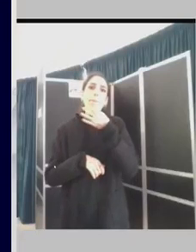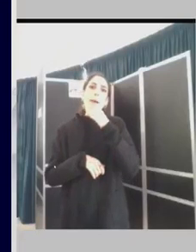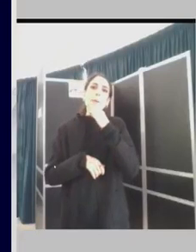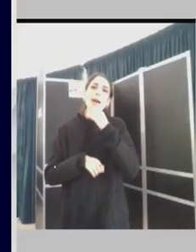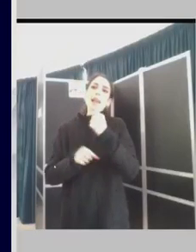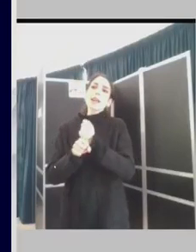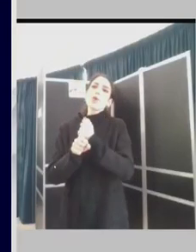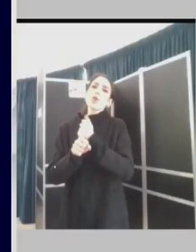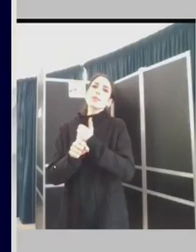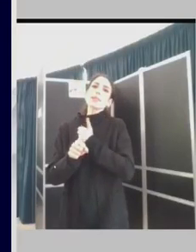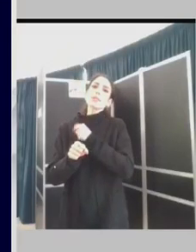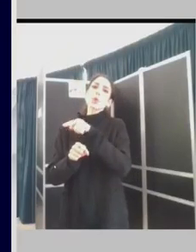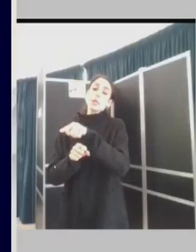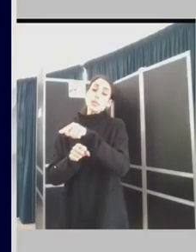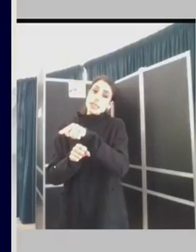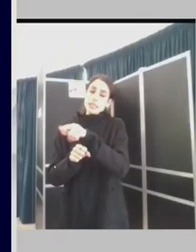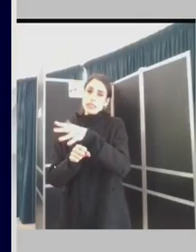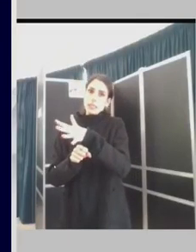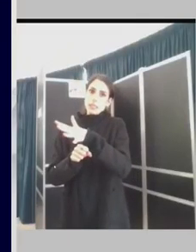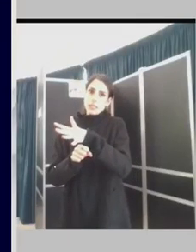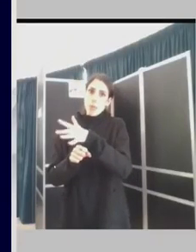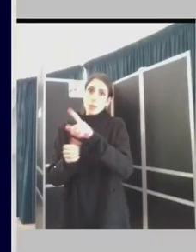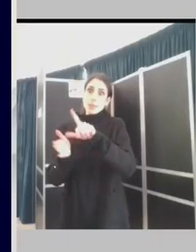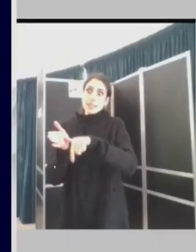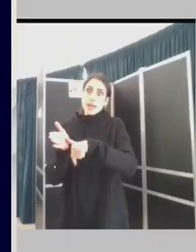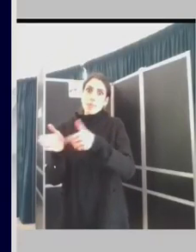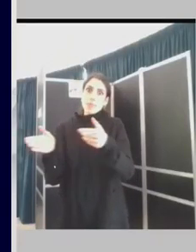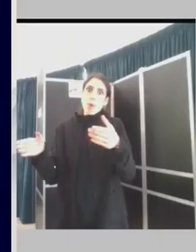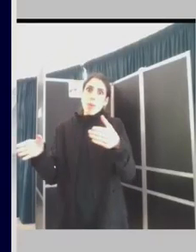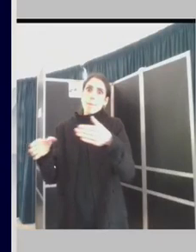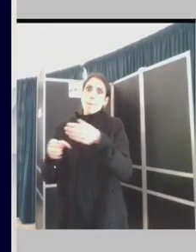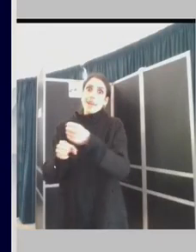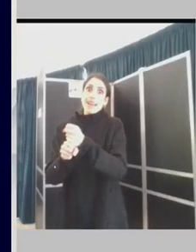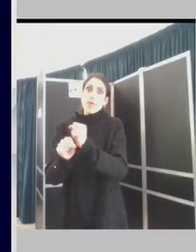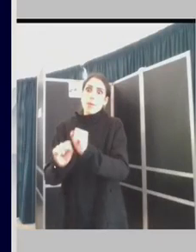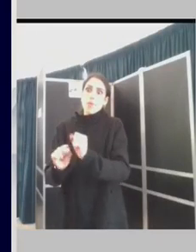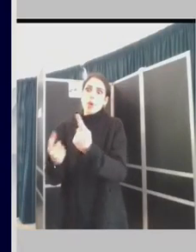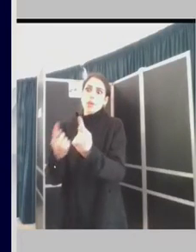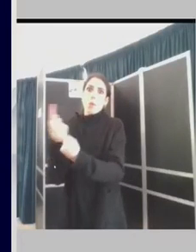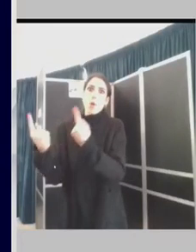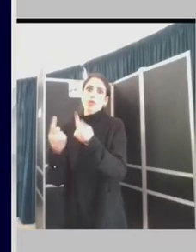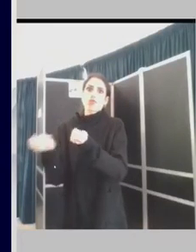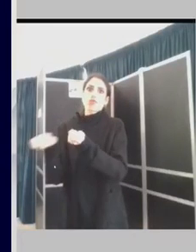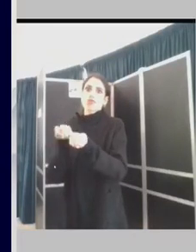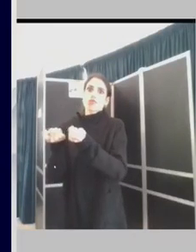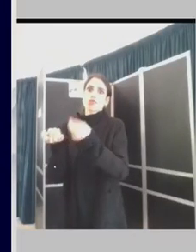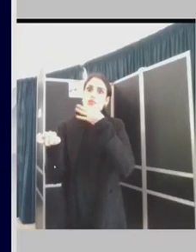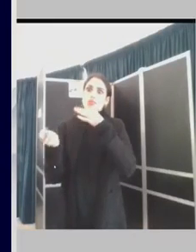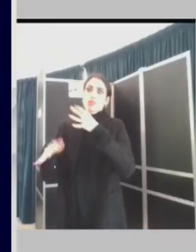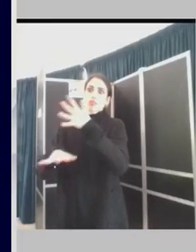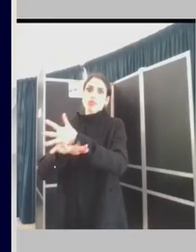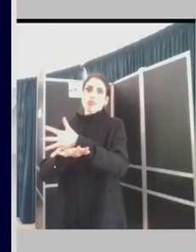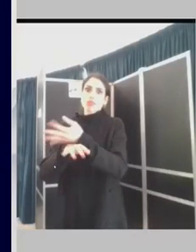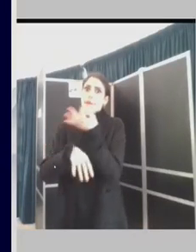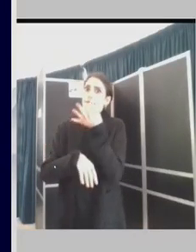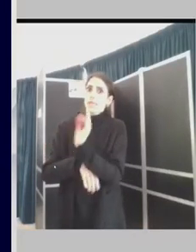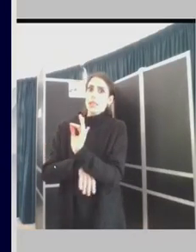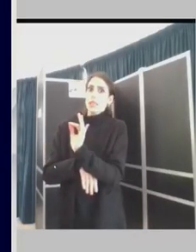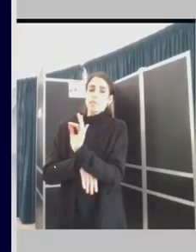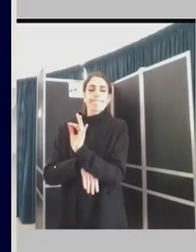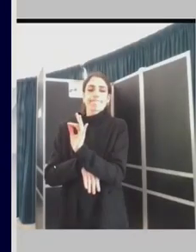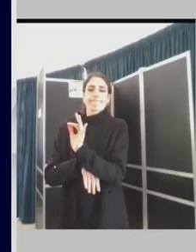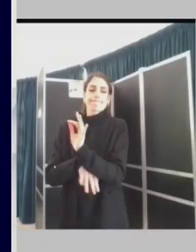le situazioni. E l'agrario, ad esempio, il Garibaldi, se non sbaglio il nome, ha